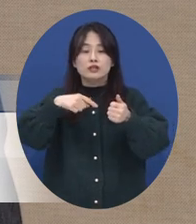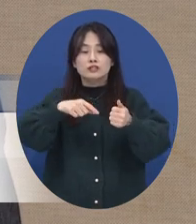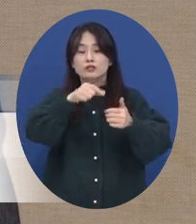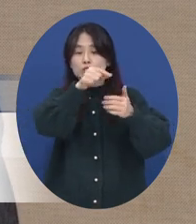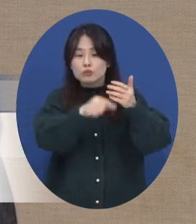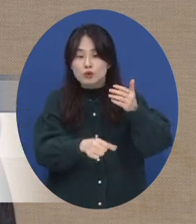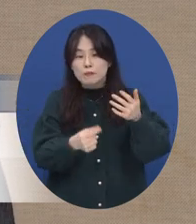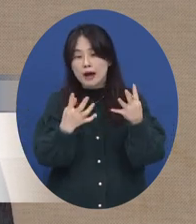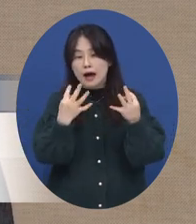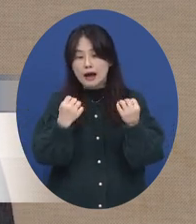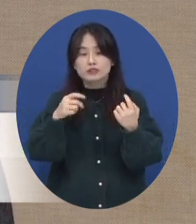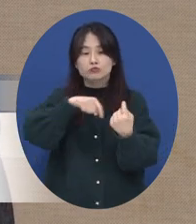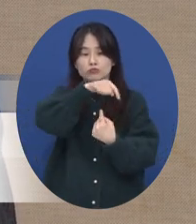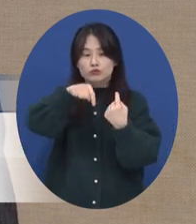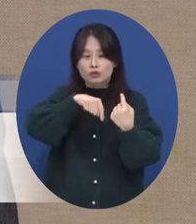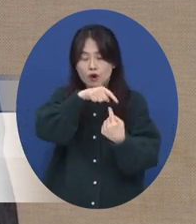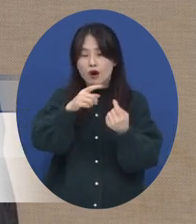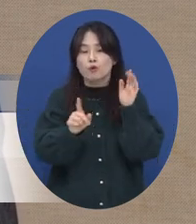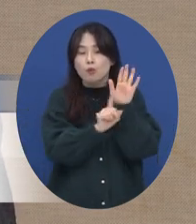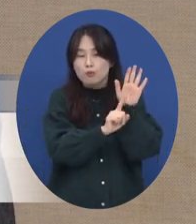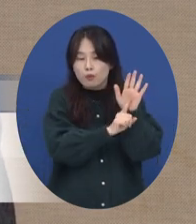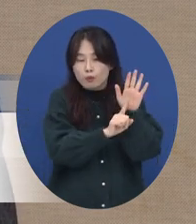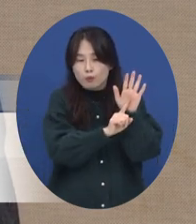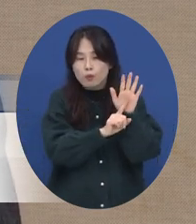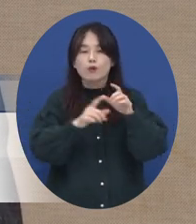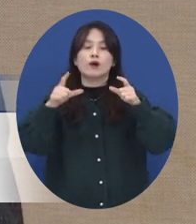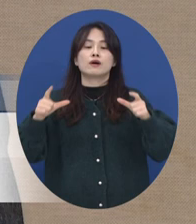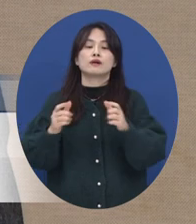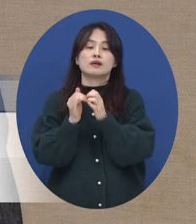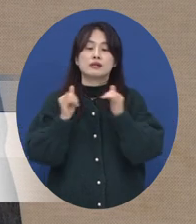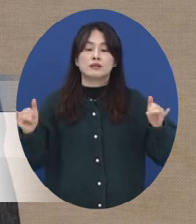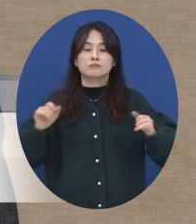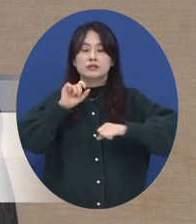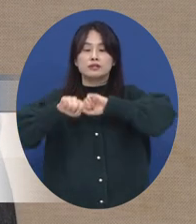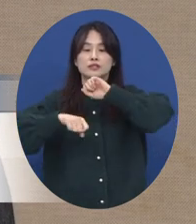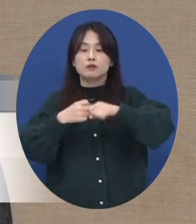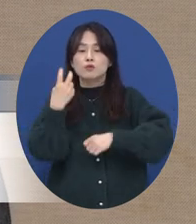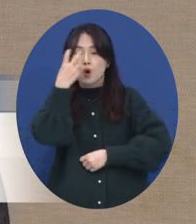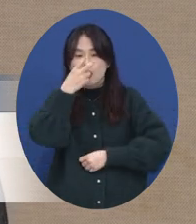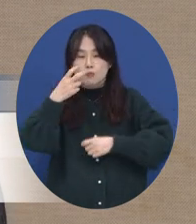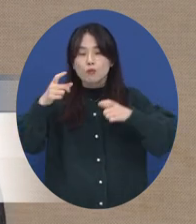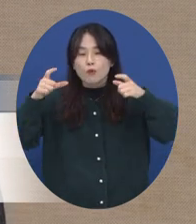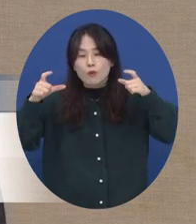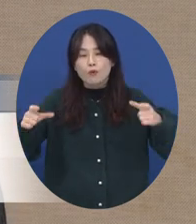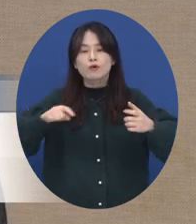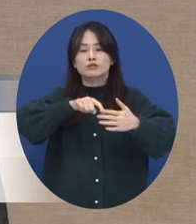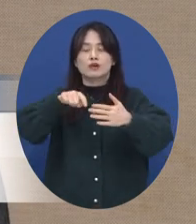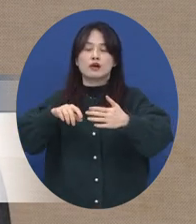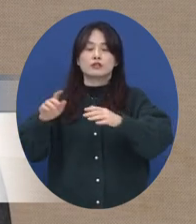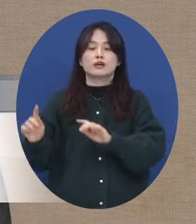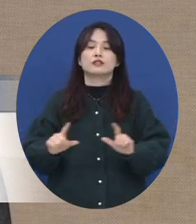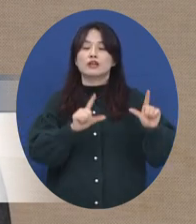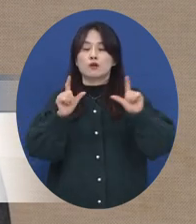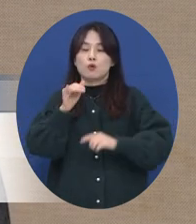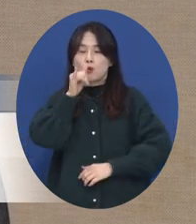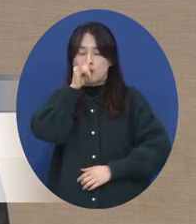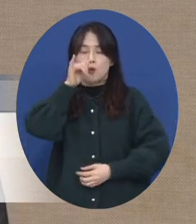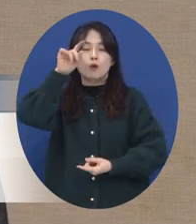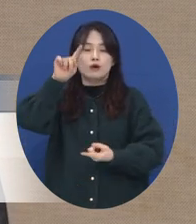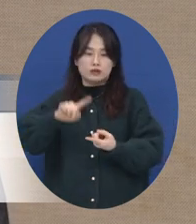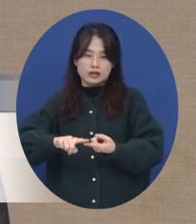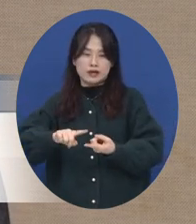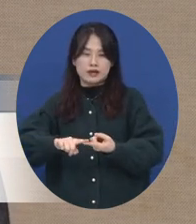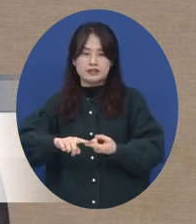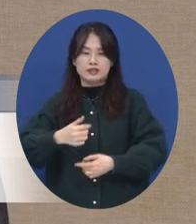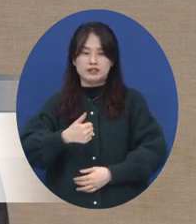많이 운영해서 또는 홍보하고 또 지역 주민들이 그 이 생물권 보존 주 아래